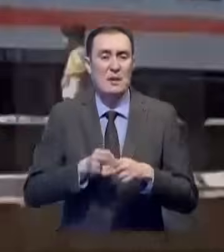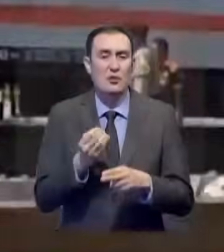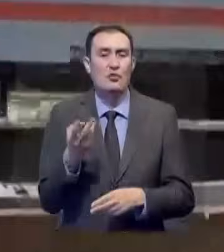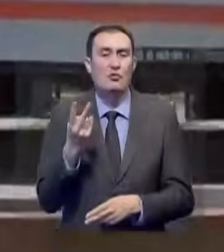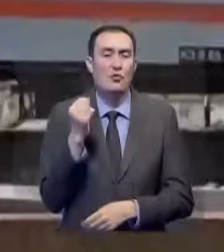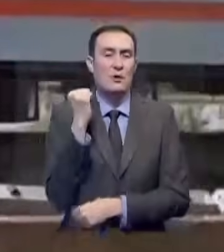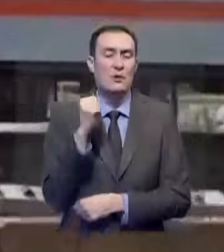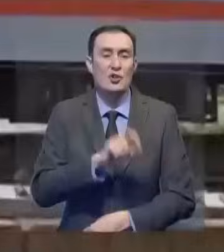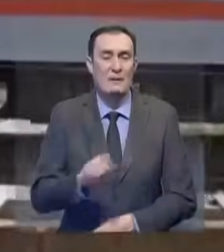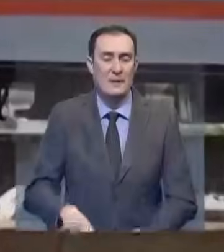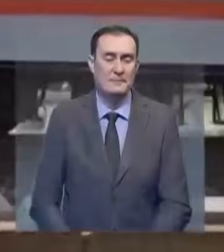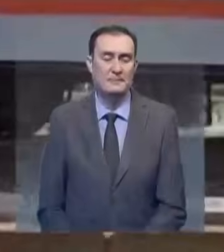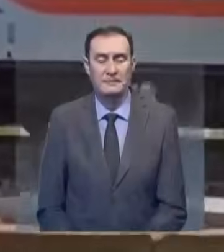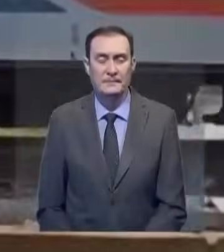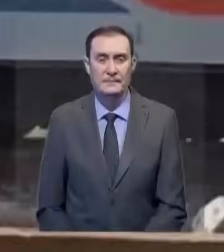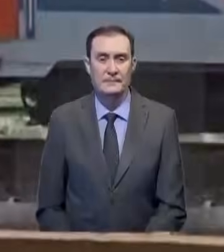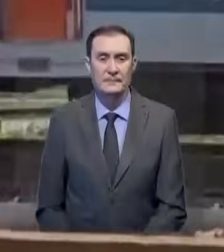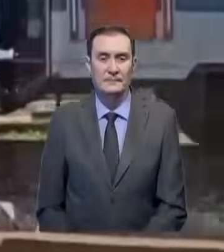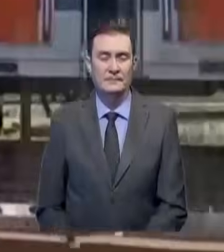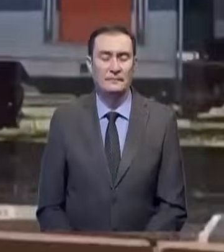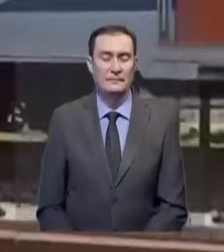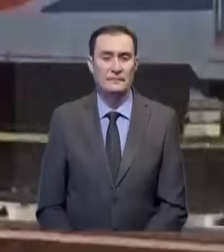еще 2 человек.